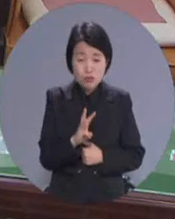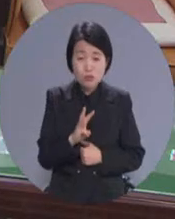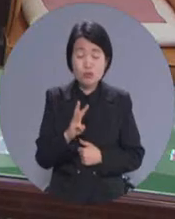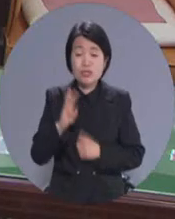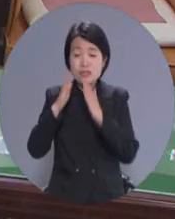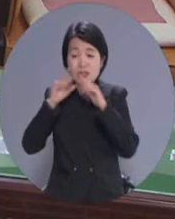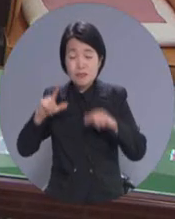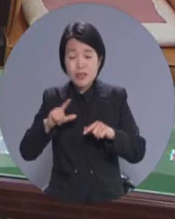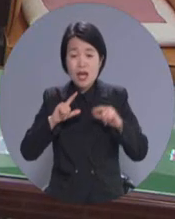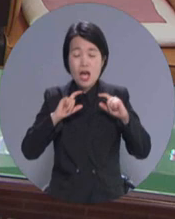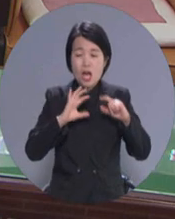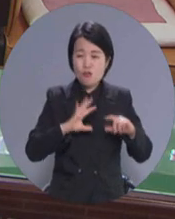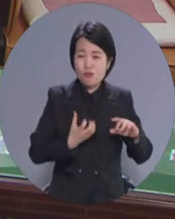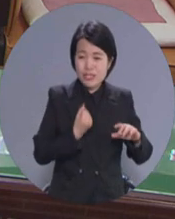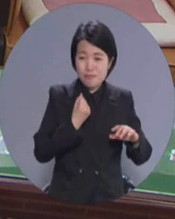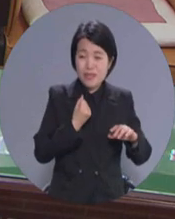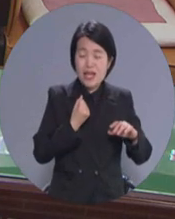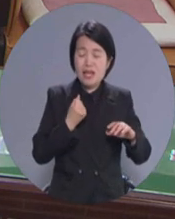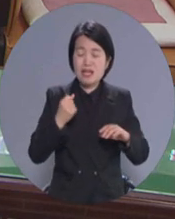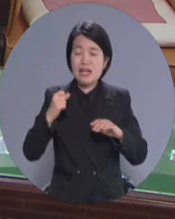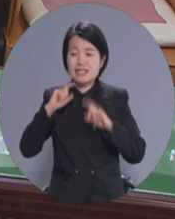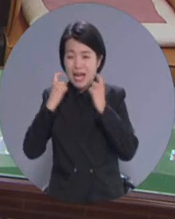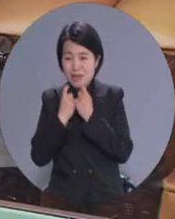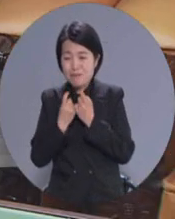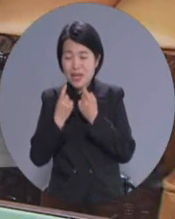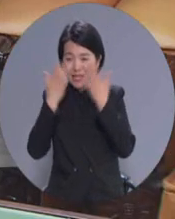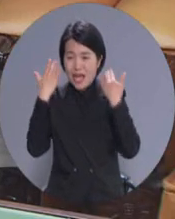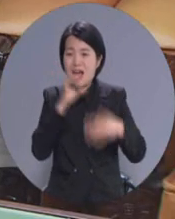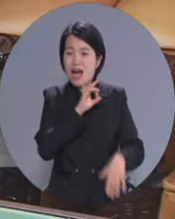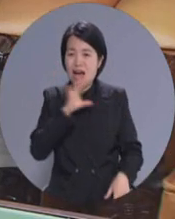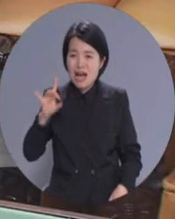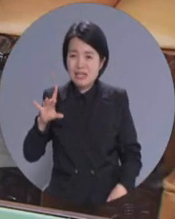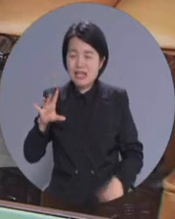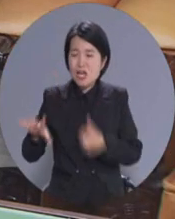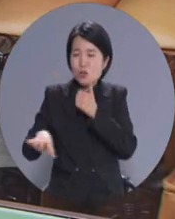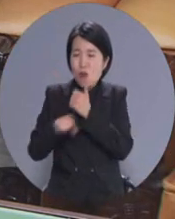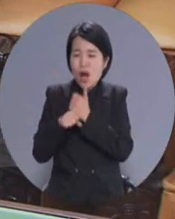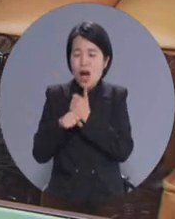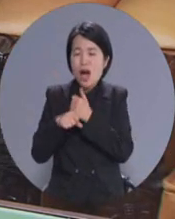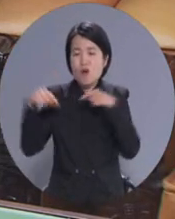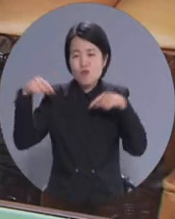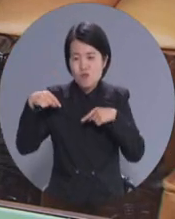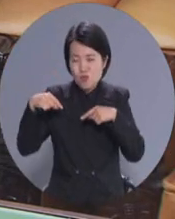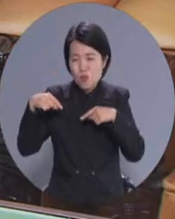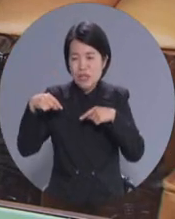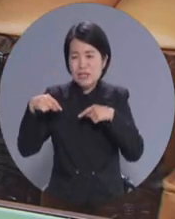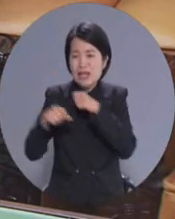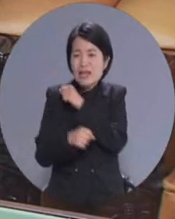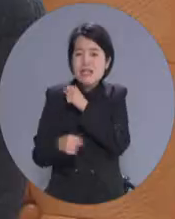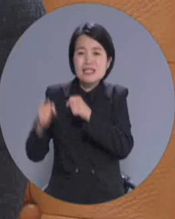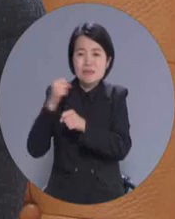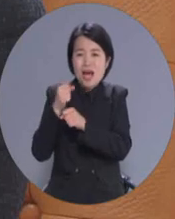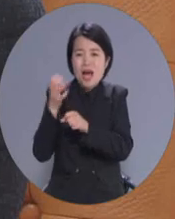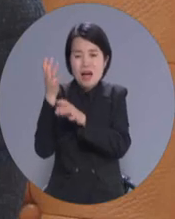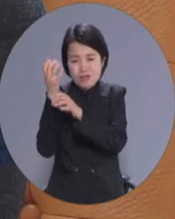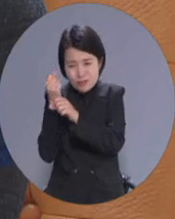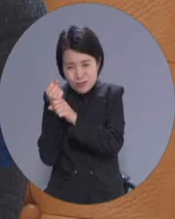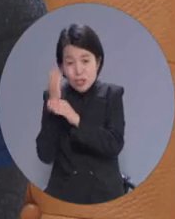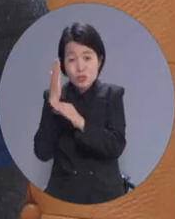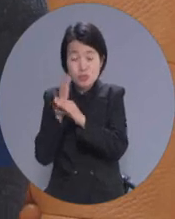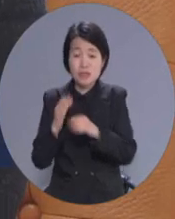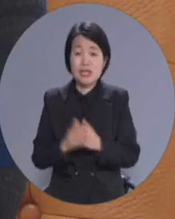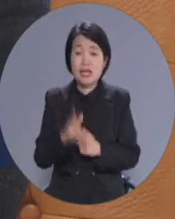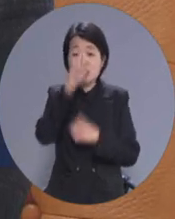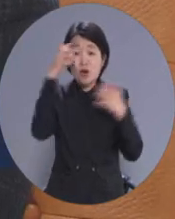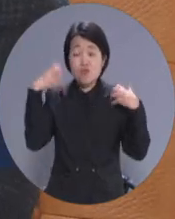국립대와 사립대 각각 한 곳과 통합 논의가 오가면서 희망의 불씨를 되살리고 있습니다. 이제 글로컬 30